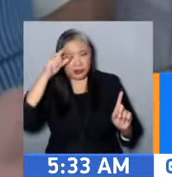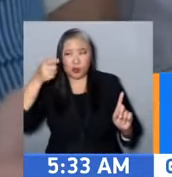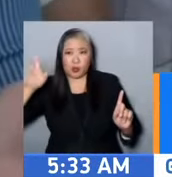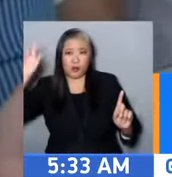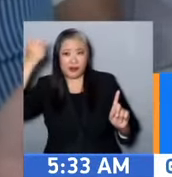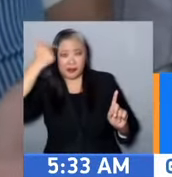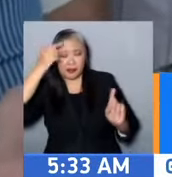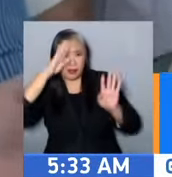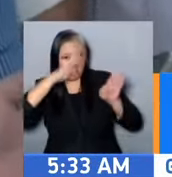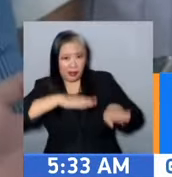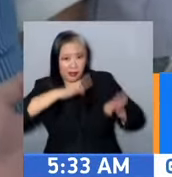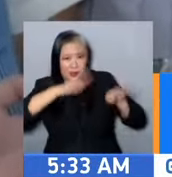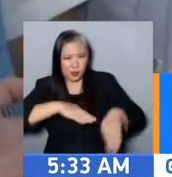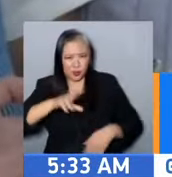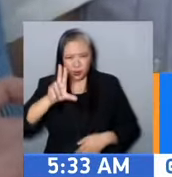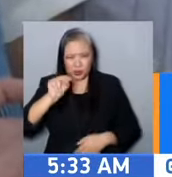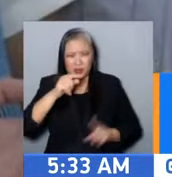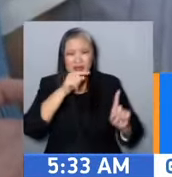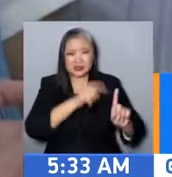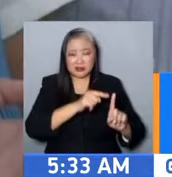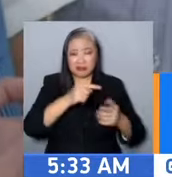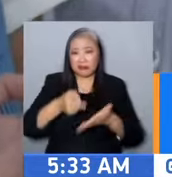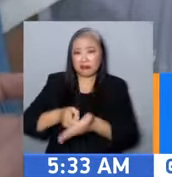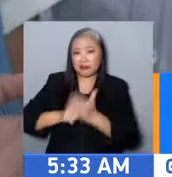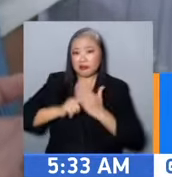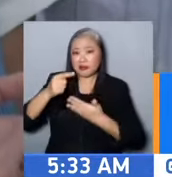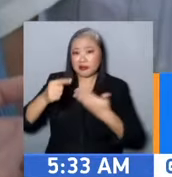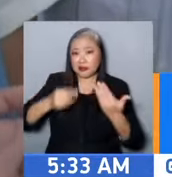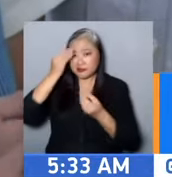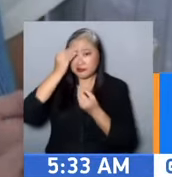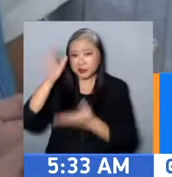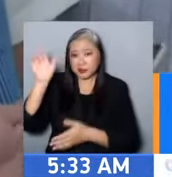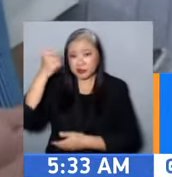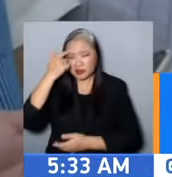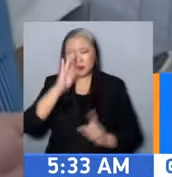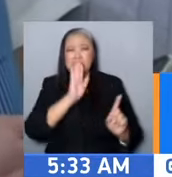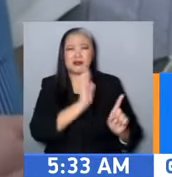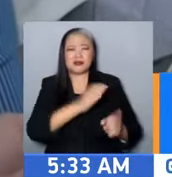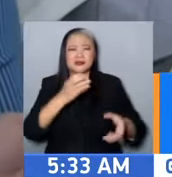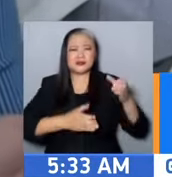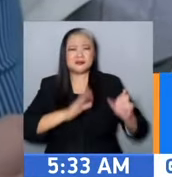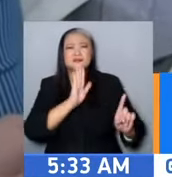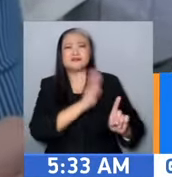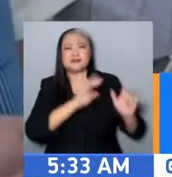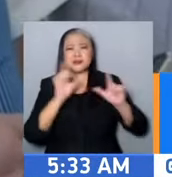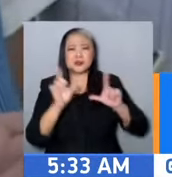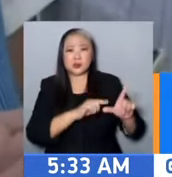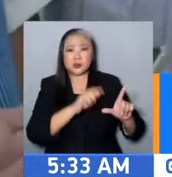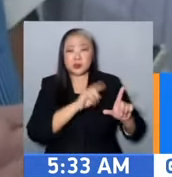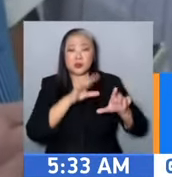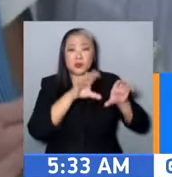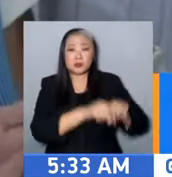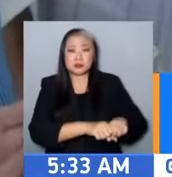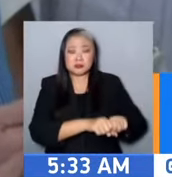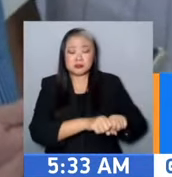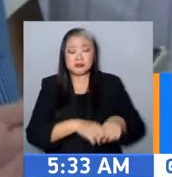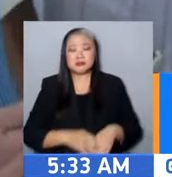sa gobyerno doon sa kaso niya, akusado siya sa warrant of arrest. So, I